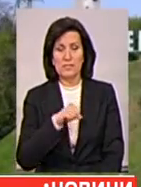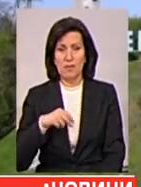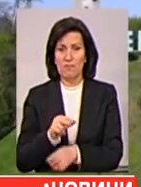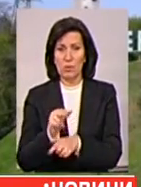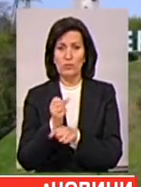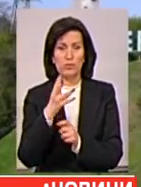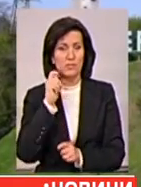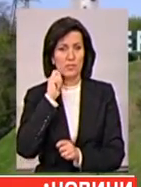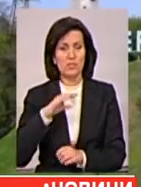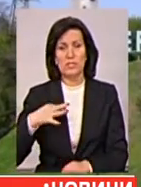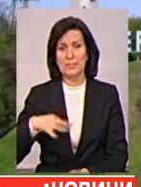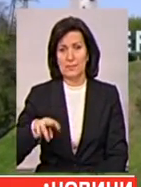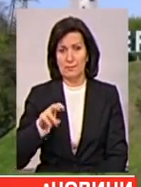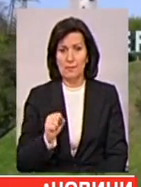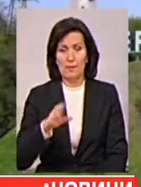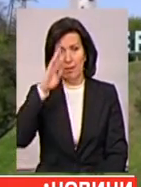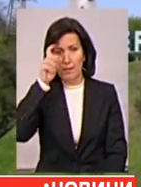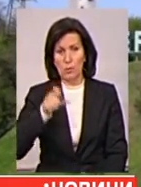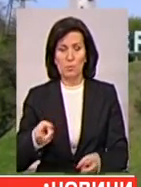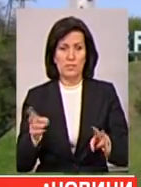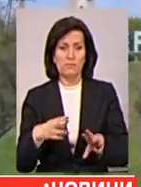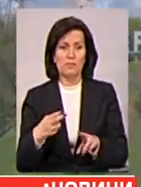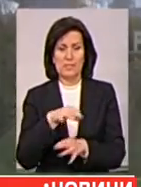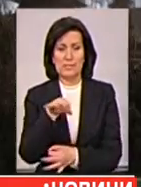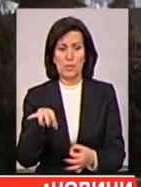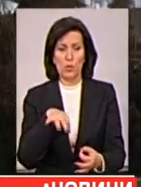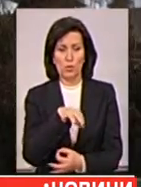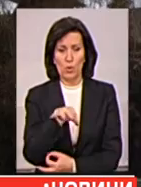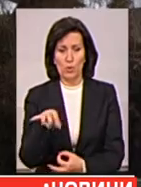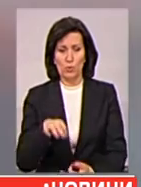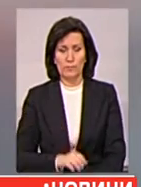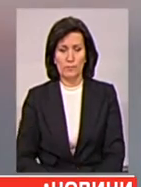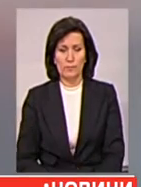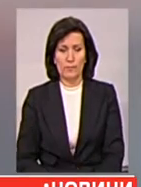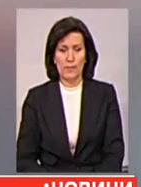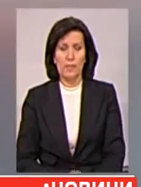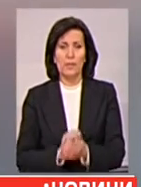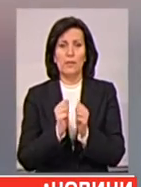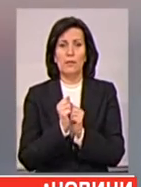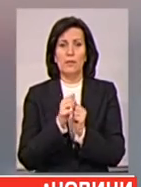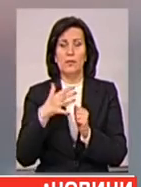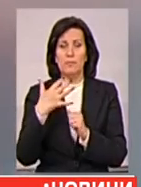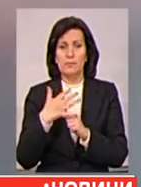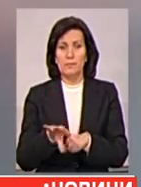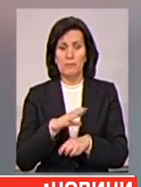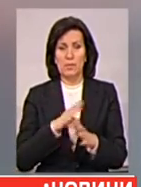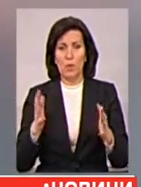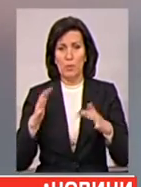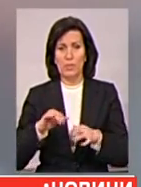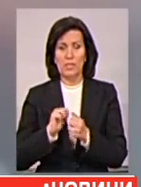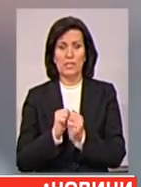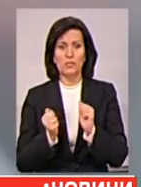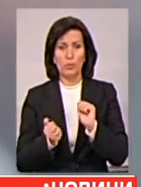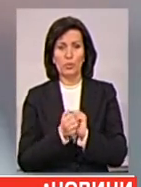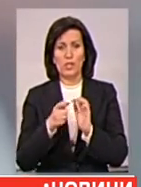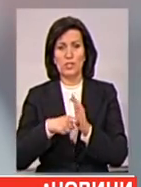виховував 14-річного сина. Хлопець залишився сиротою. О 12:50 внаслідок обрушення гірничої породи